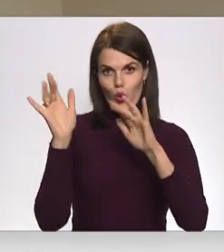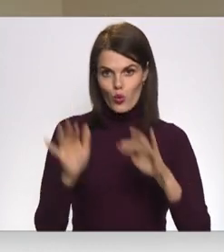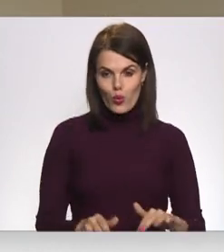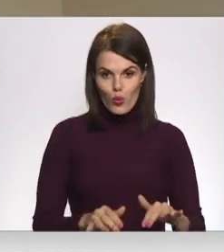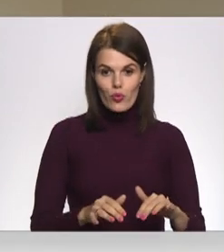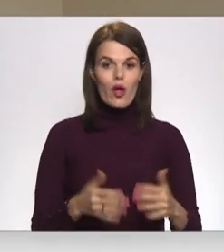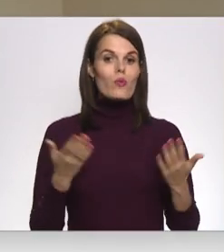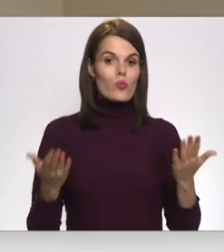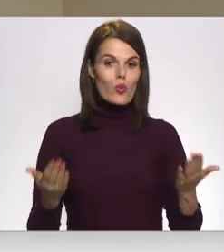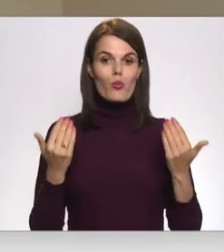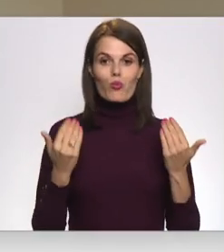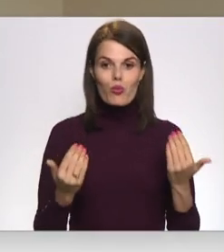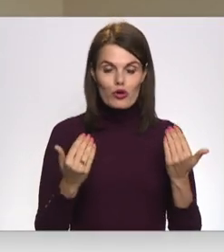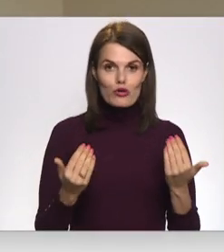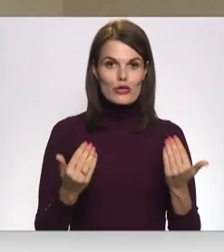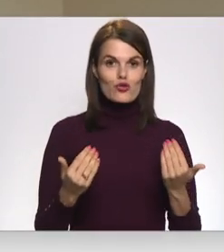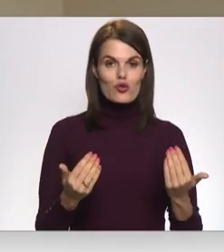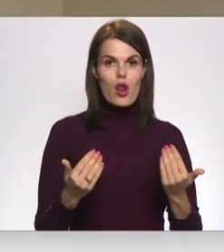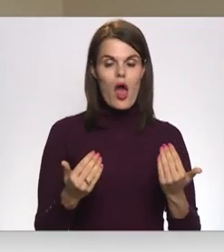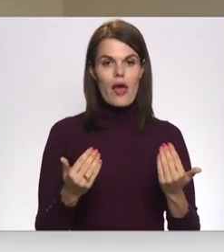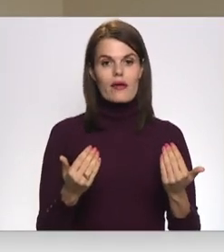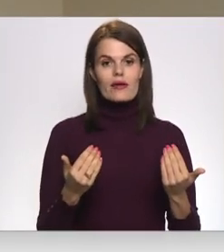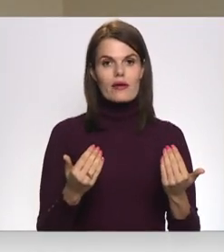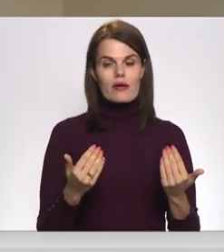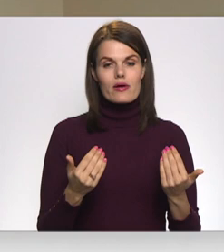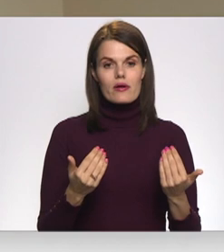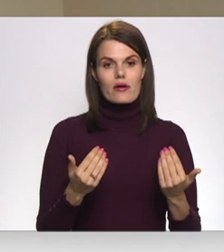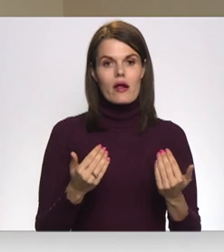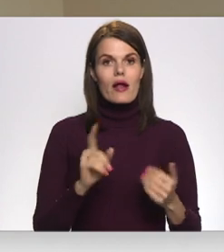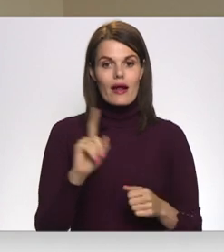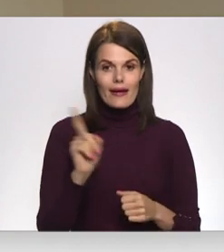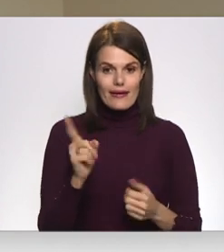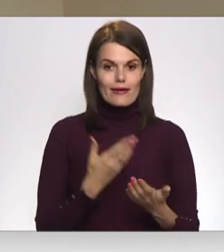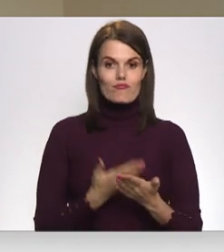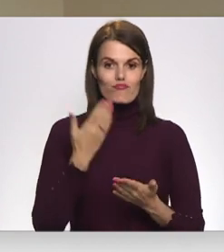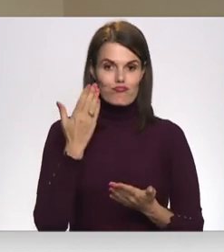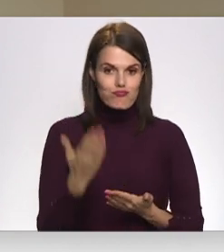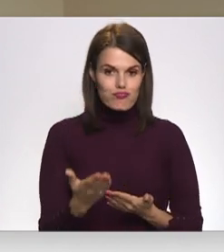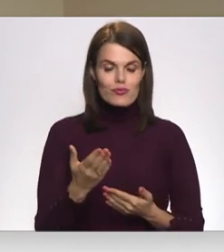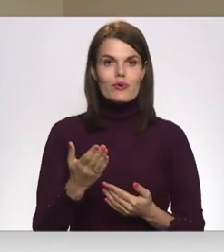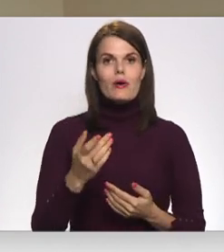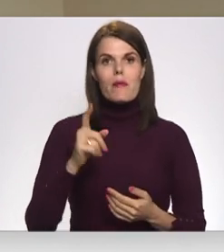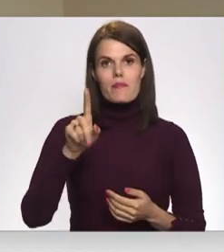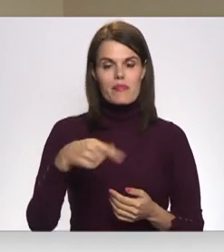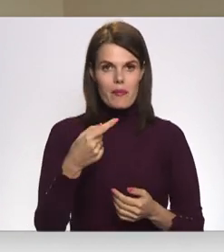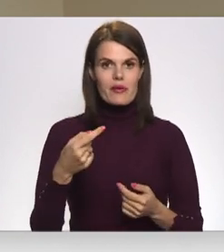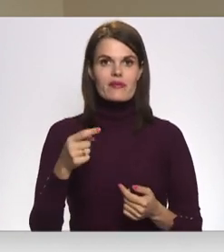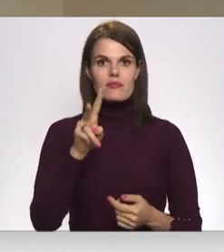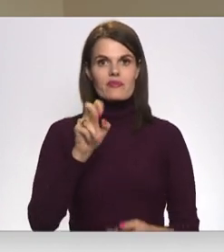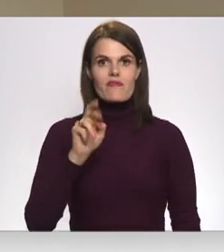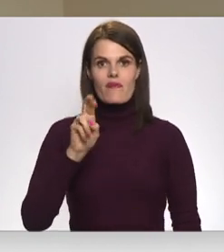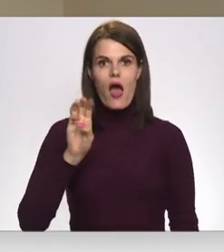tātad pašlaik tātad, ir iesniegts pieprasījums attiecīgi varamā,